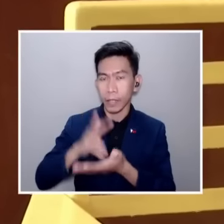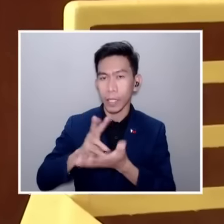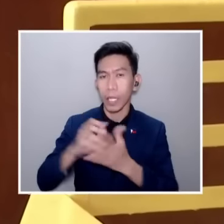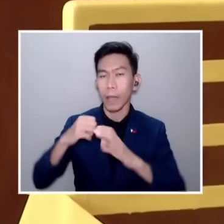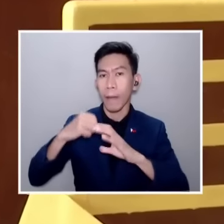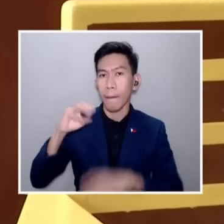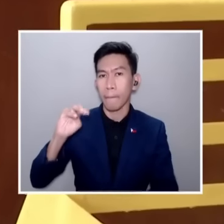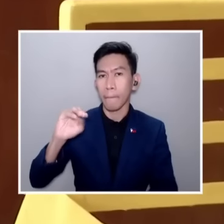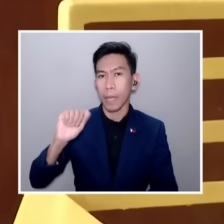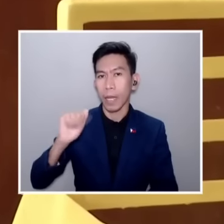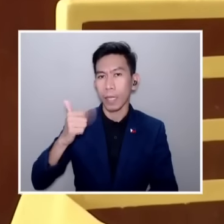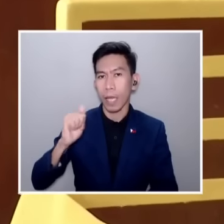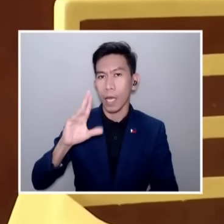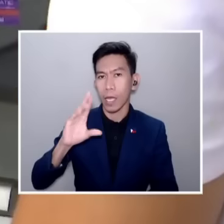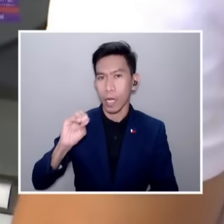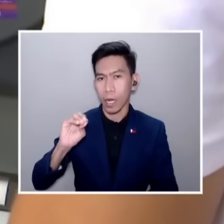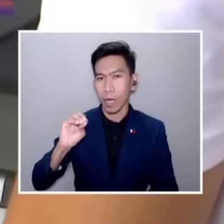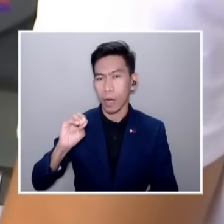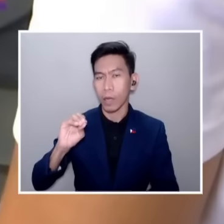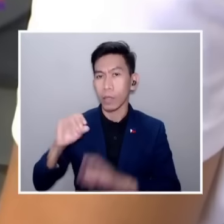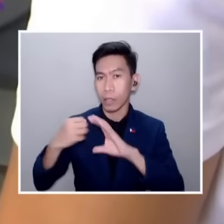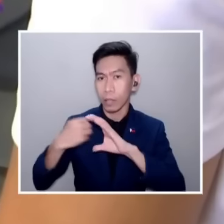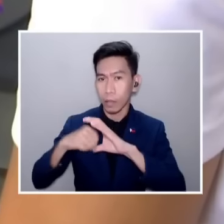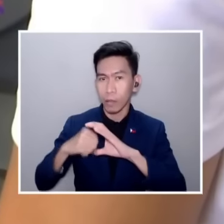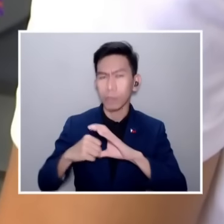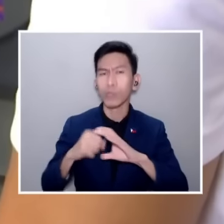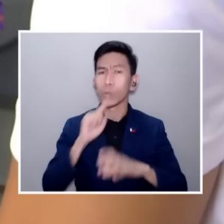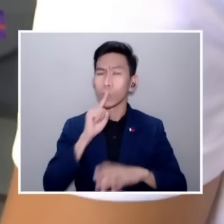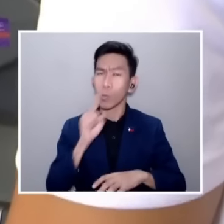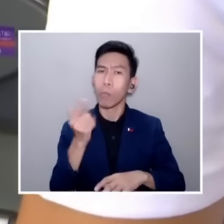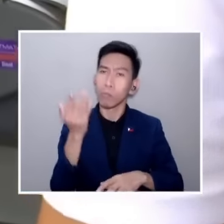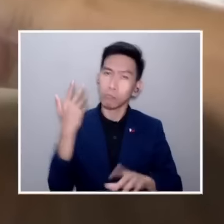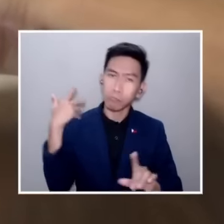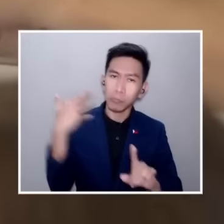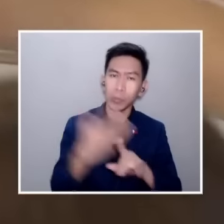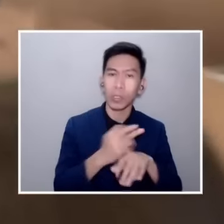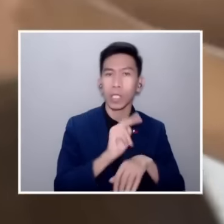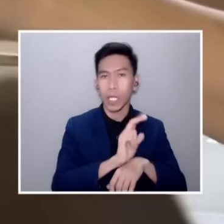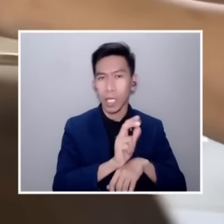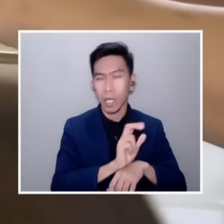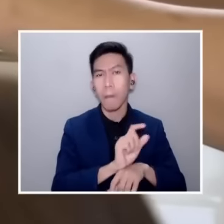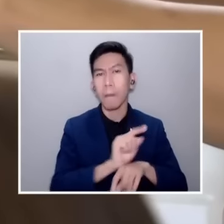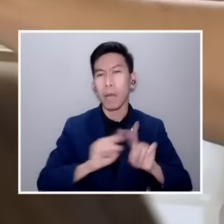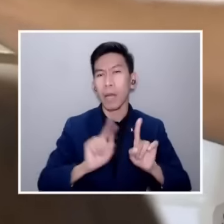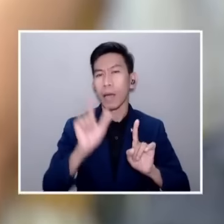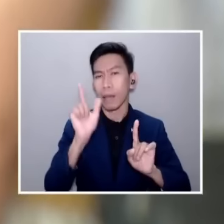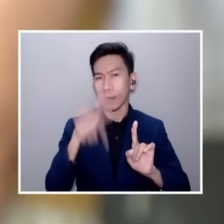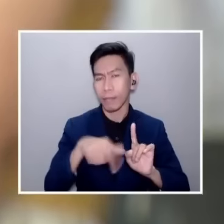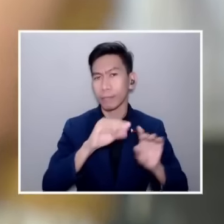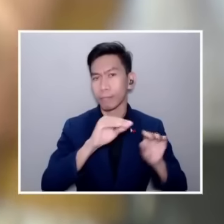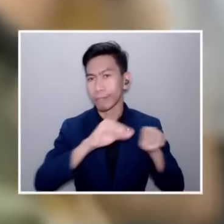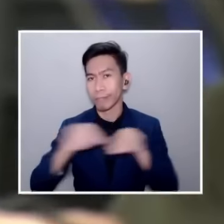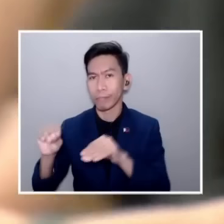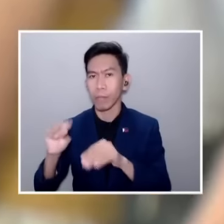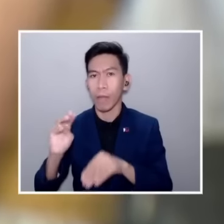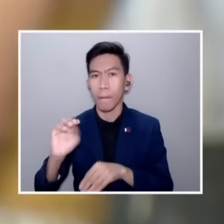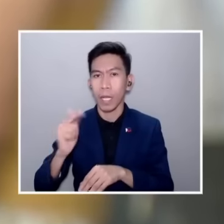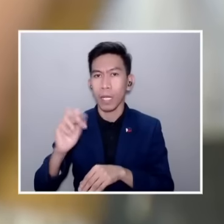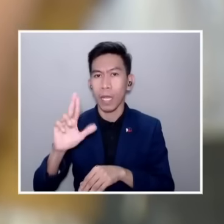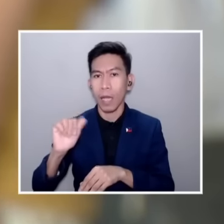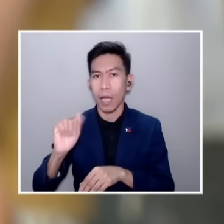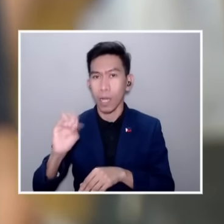nang bumaboto sa Naga City si VP Lenny pero nagpalipat siya ng rehistro sa Magaraw matapos magpatayo ng bahay sa Minanang Lupa